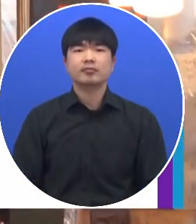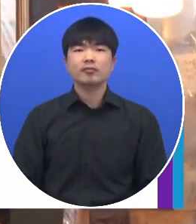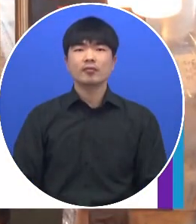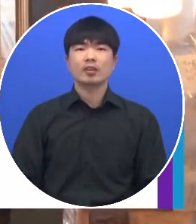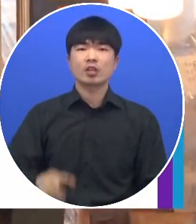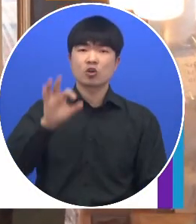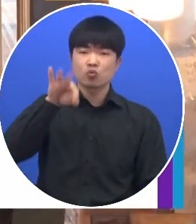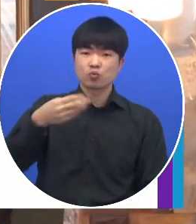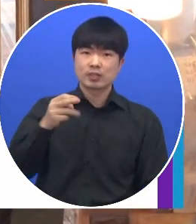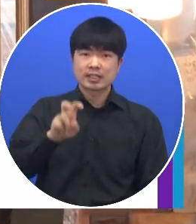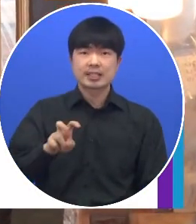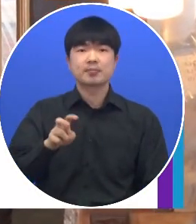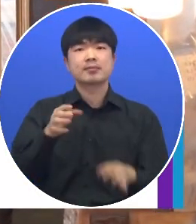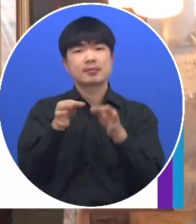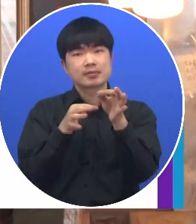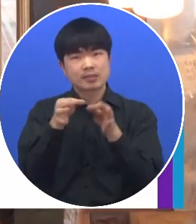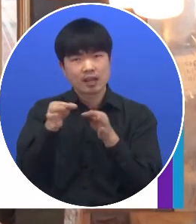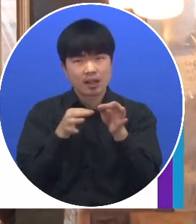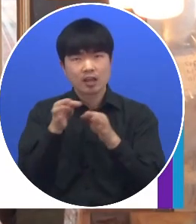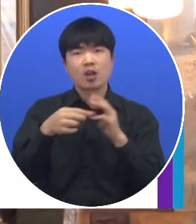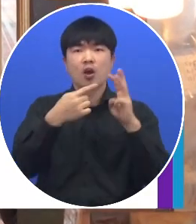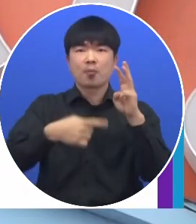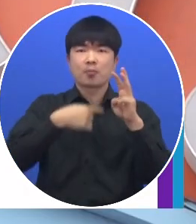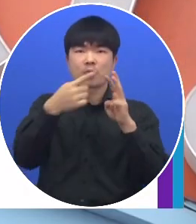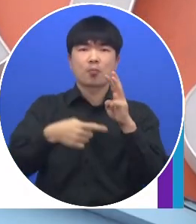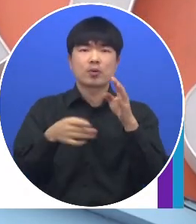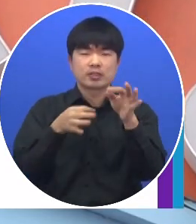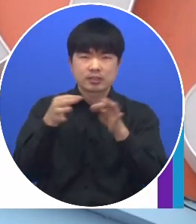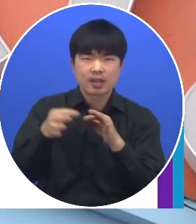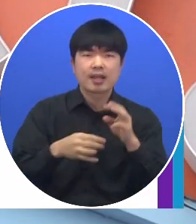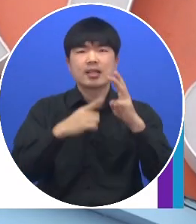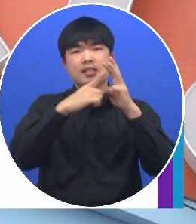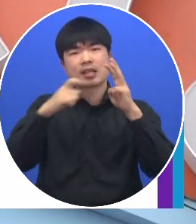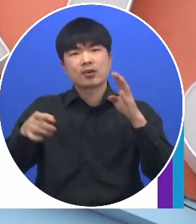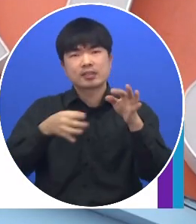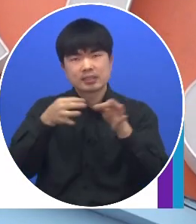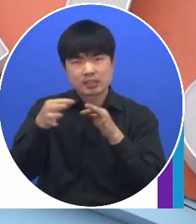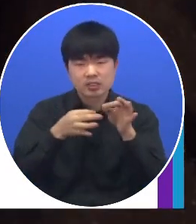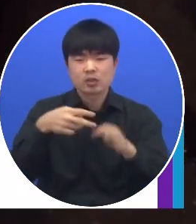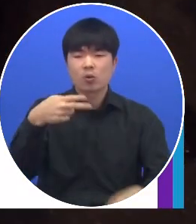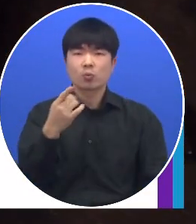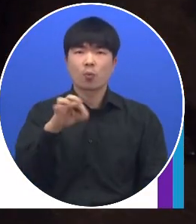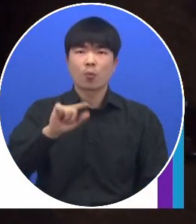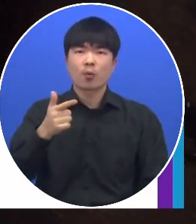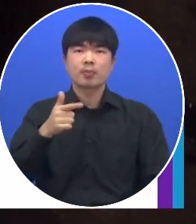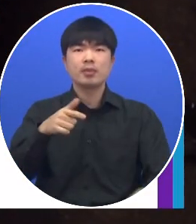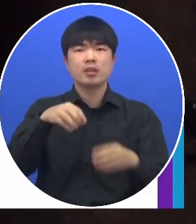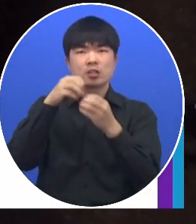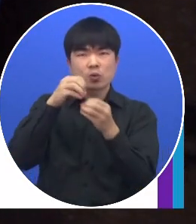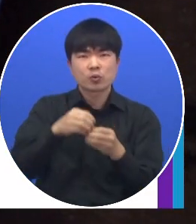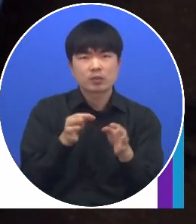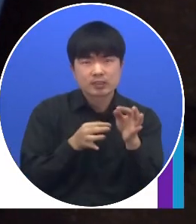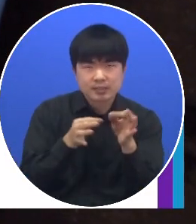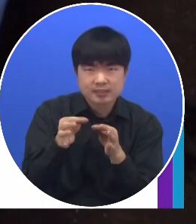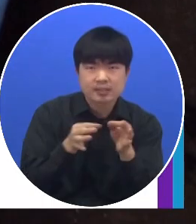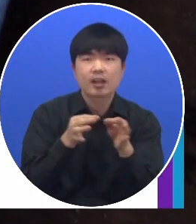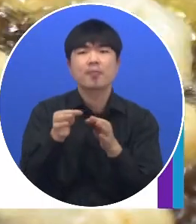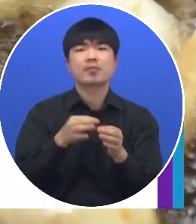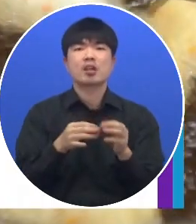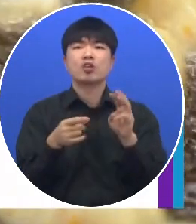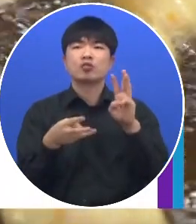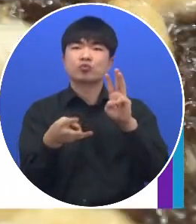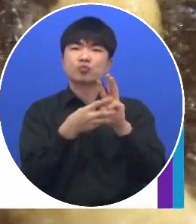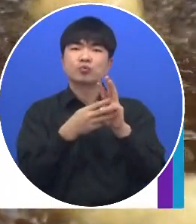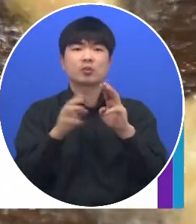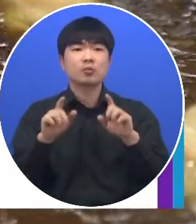이벤트를 소개합니다 우림 골목시장부터 면목 골목시장 사가정 시장 동원전통종합시장